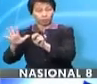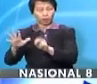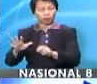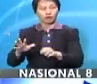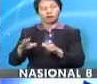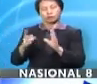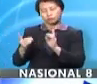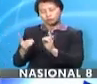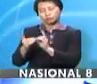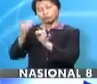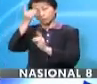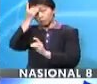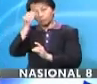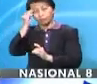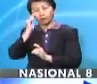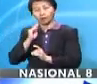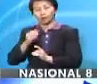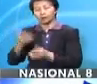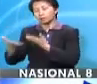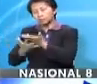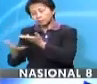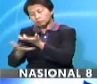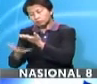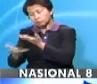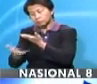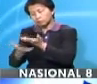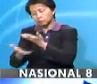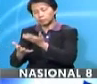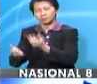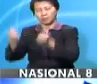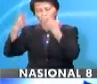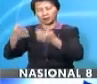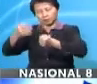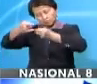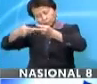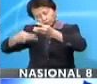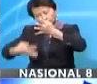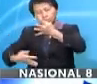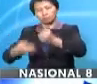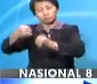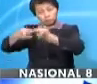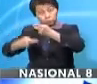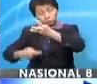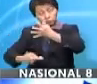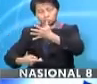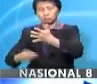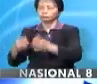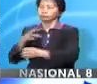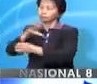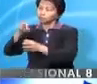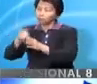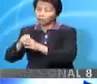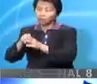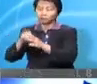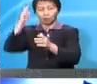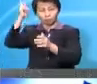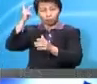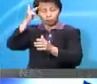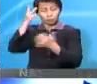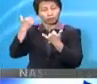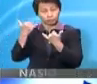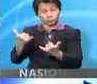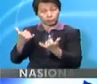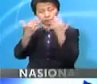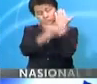Dalam pertemuan itu, kami telah berbincang mengenai banyak perkara, termasuklah mengenai keadaan politik semasa